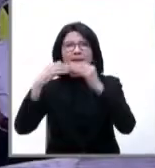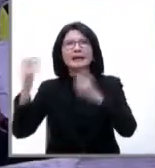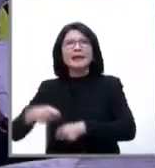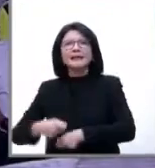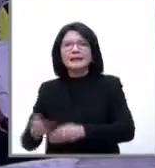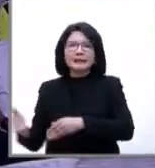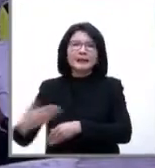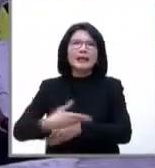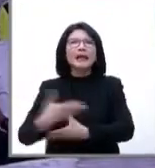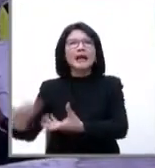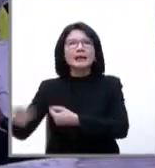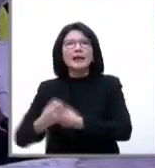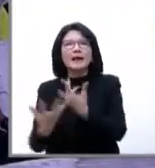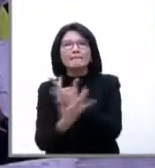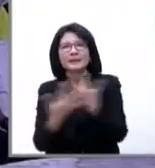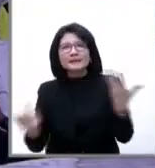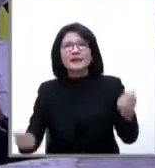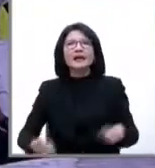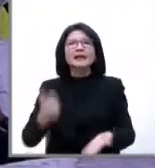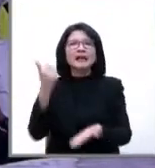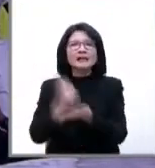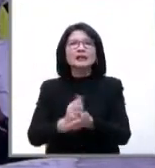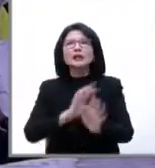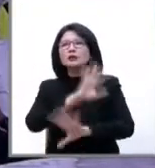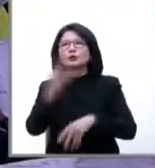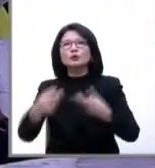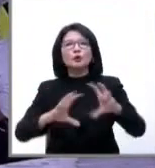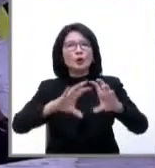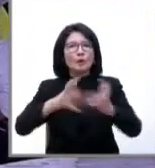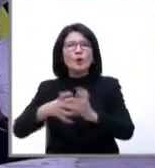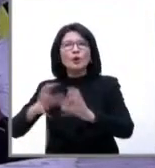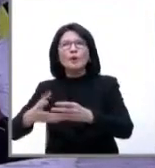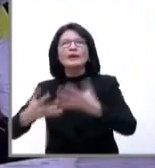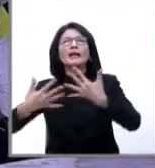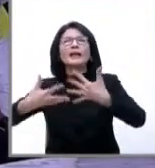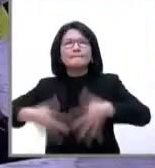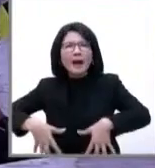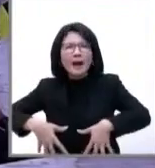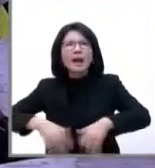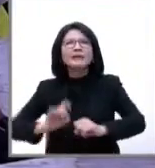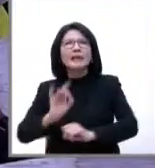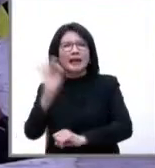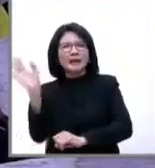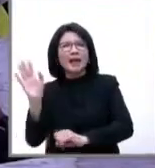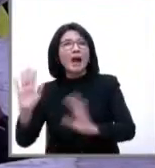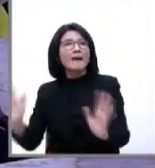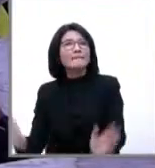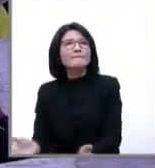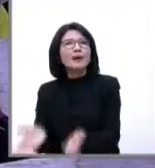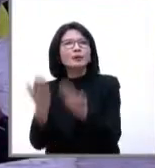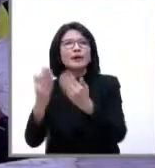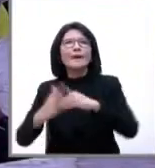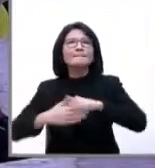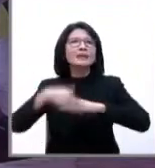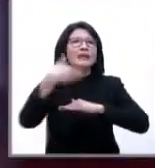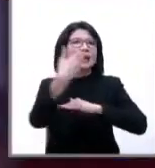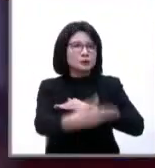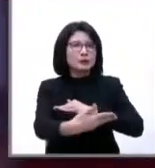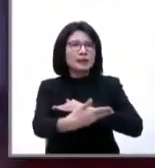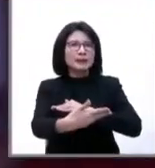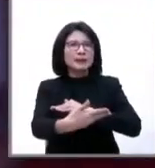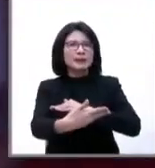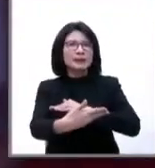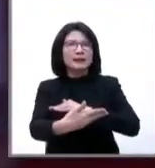nelayan masyarakat adat dan seluruh kelompok-kelompok rentan lainnya pembangunan berkelanjutan